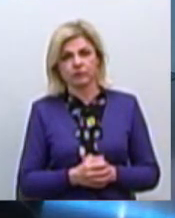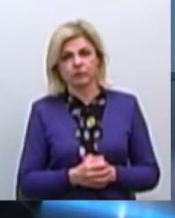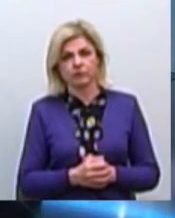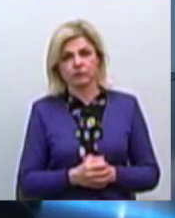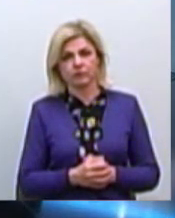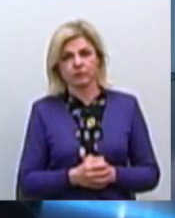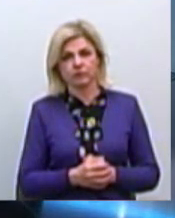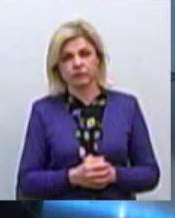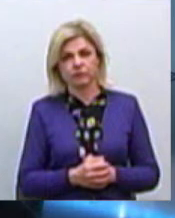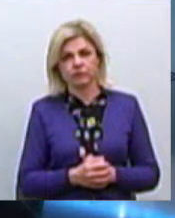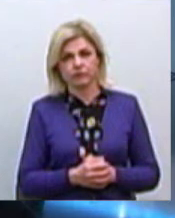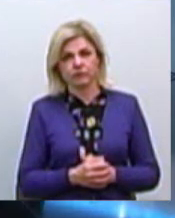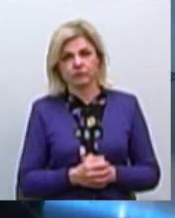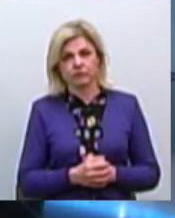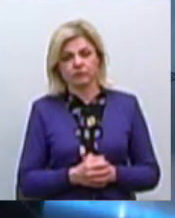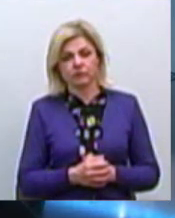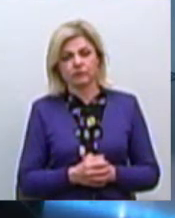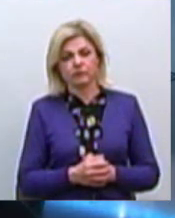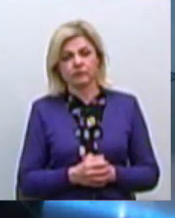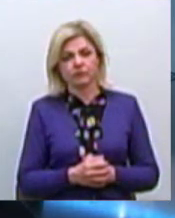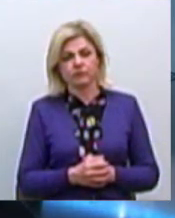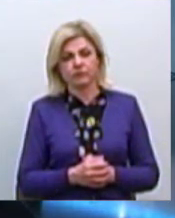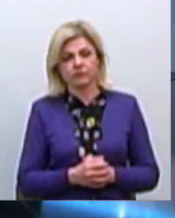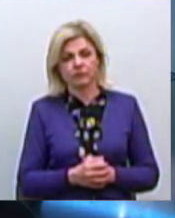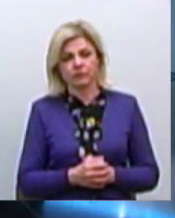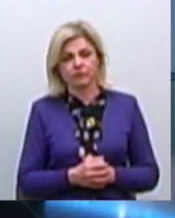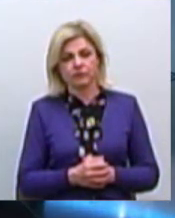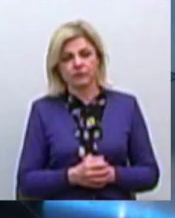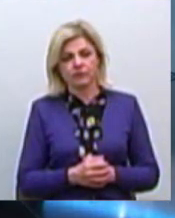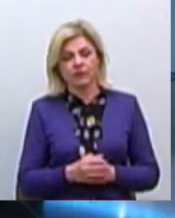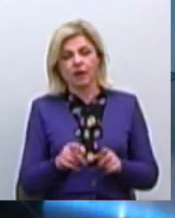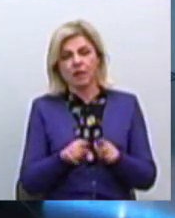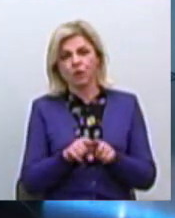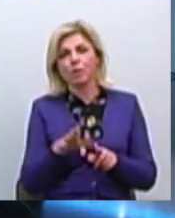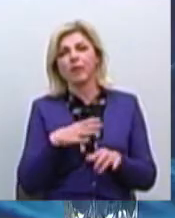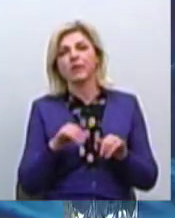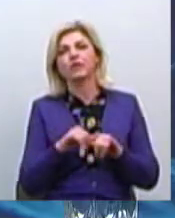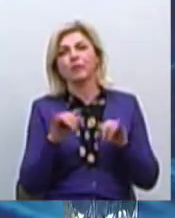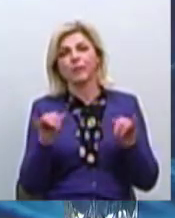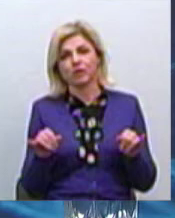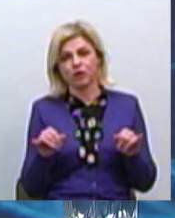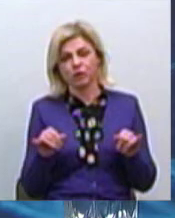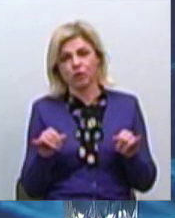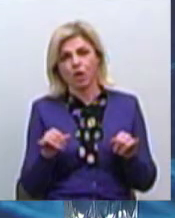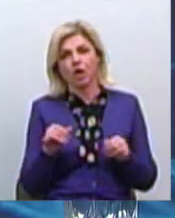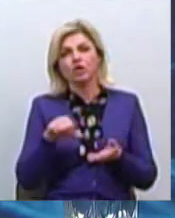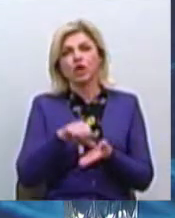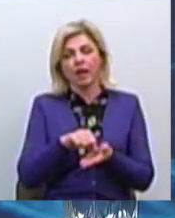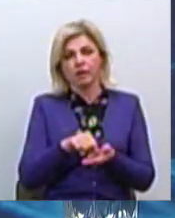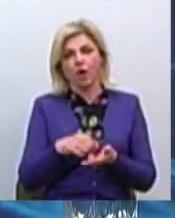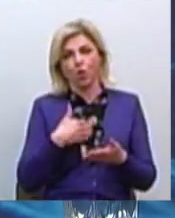масових заходів по області, кількість була залучена, і також було збільшено членів